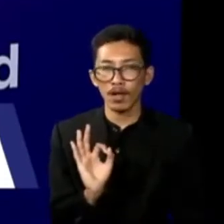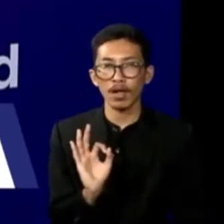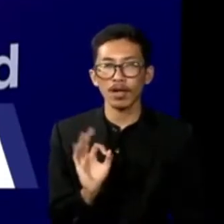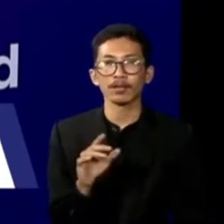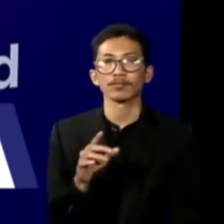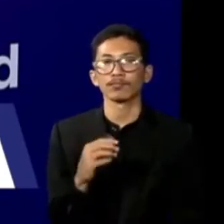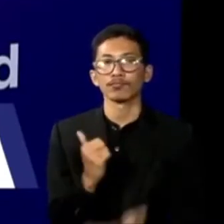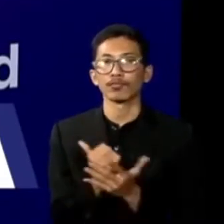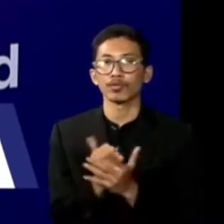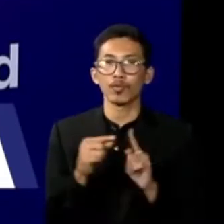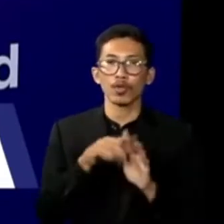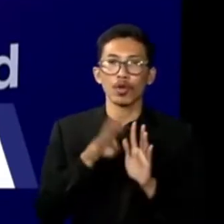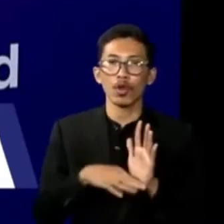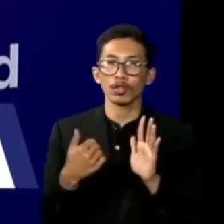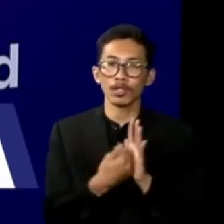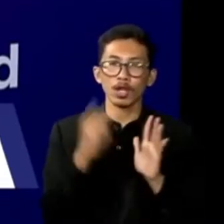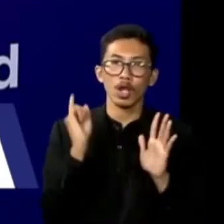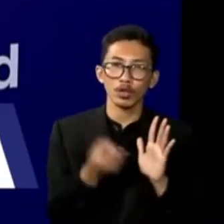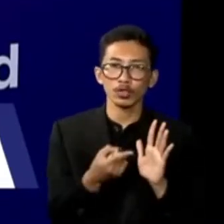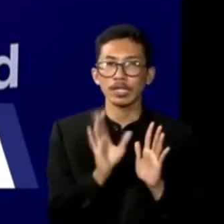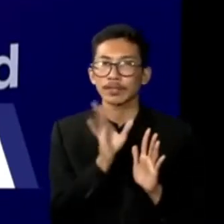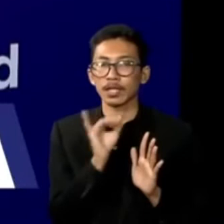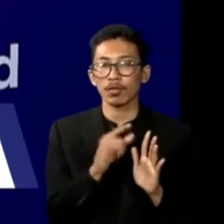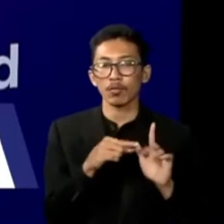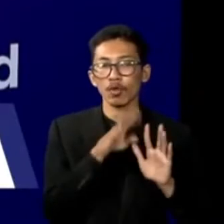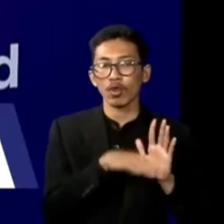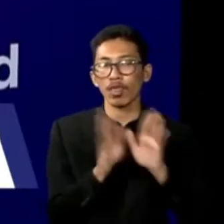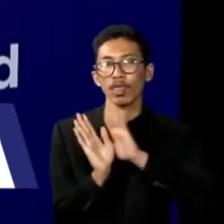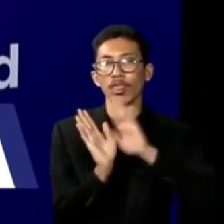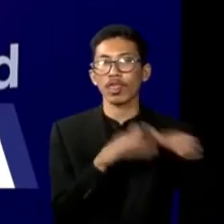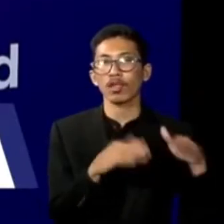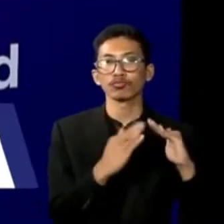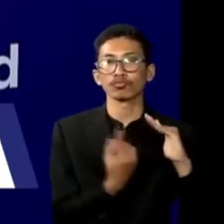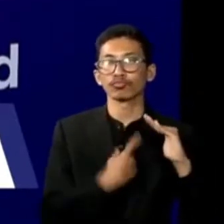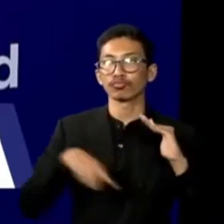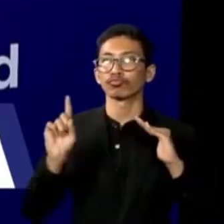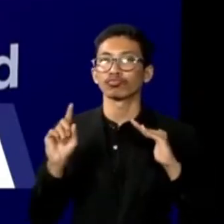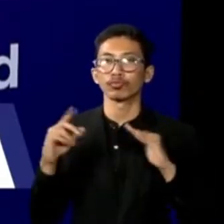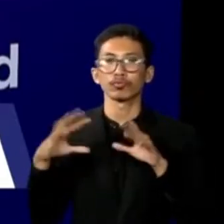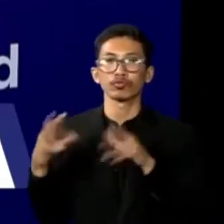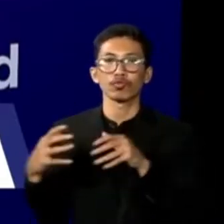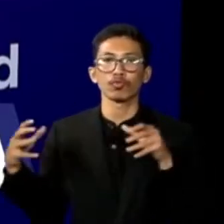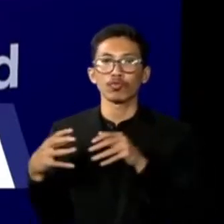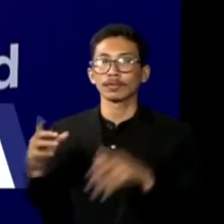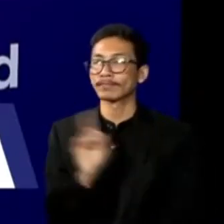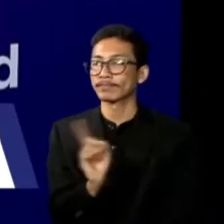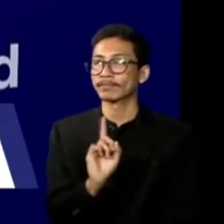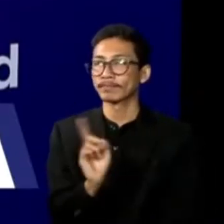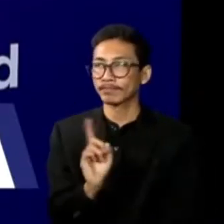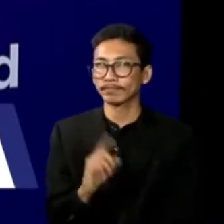kita tidak boleh lengah dan merasa aman-aman saja untuk berkerumun dan tidak menjaga diri untuk menghentikan laju penularan